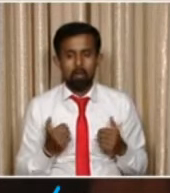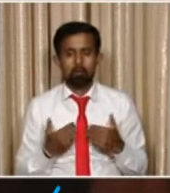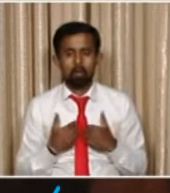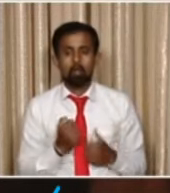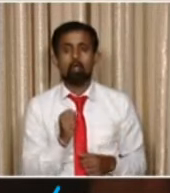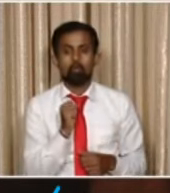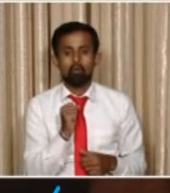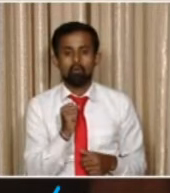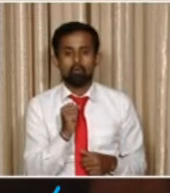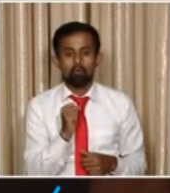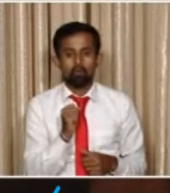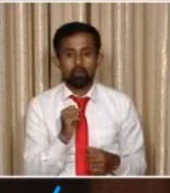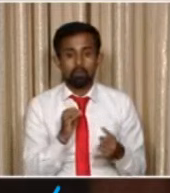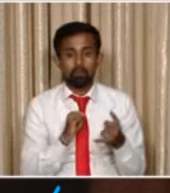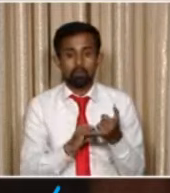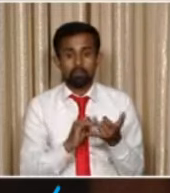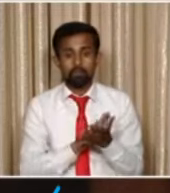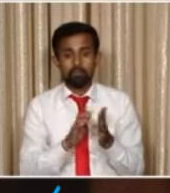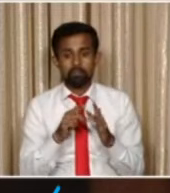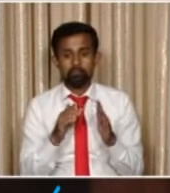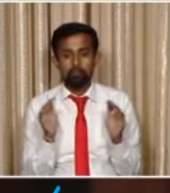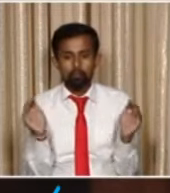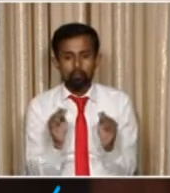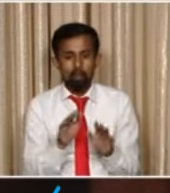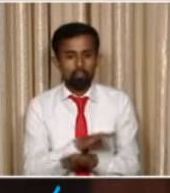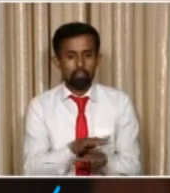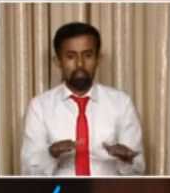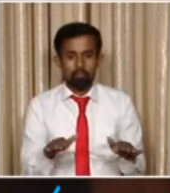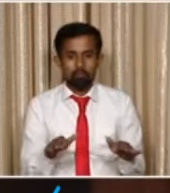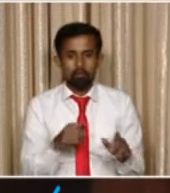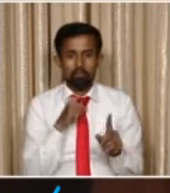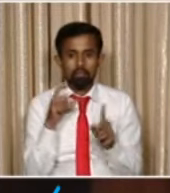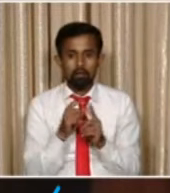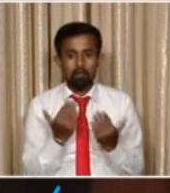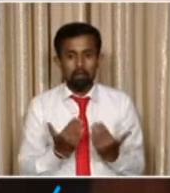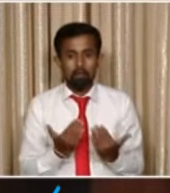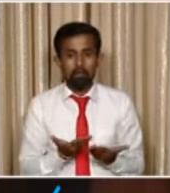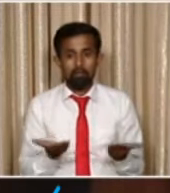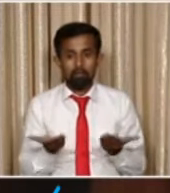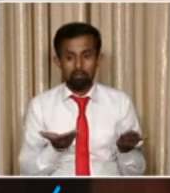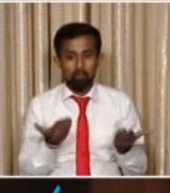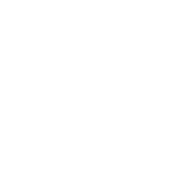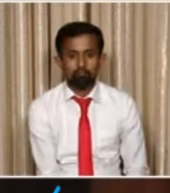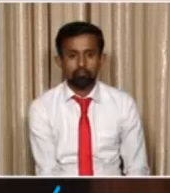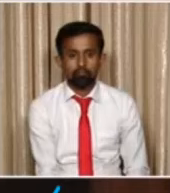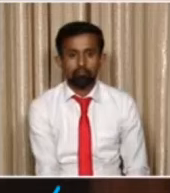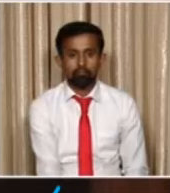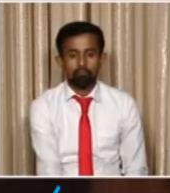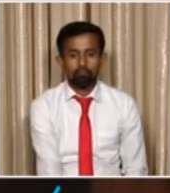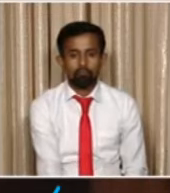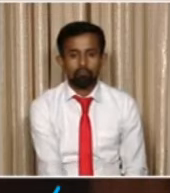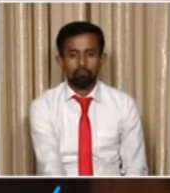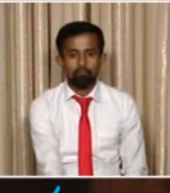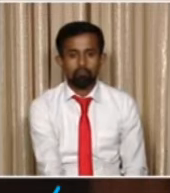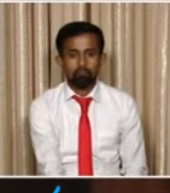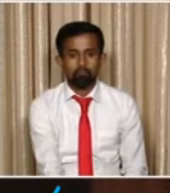சிவன் தேவாலயத்தில் போல பச்சளம் பிள்ளைகள் எங்கள் மாவட்டத்தில் பிறந்த இளைஞர்களாக கொல்லப்பட்டது போல ஒரு சம்பவம் எதிர்காலத்தில் நடக்கக்கூடாது. போலீசாரை